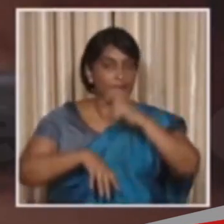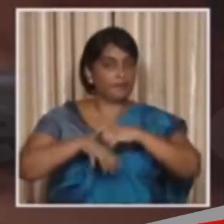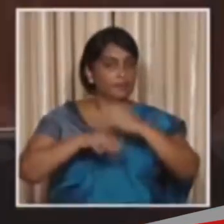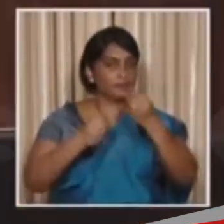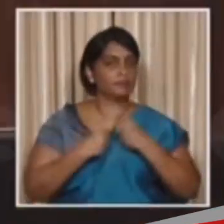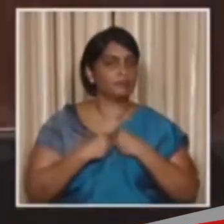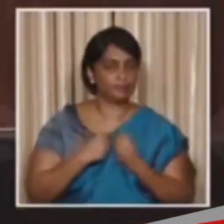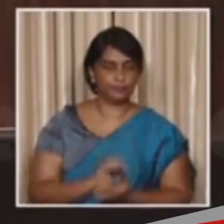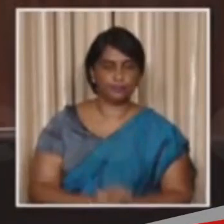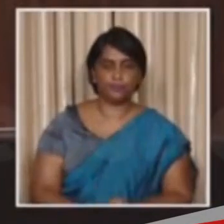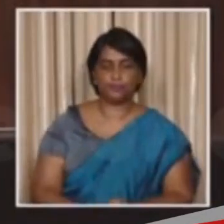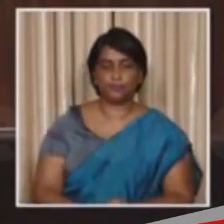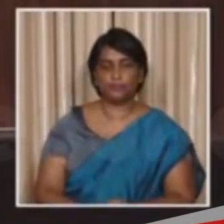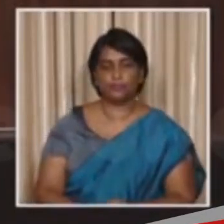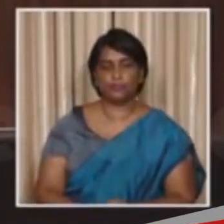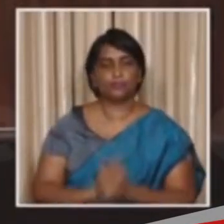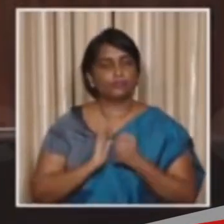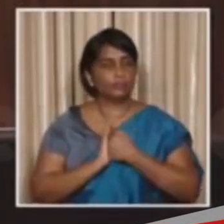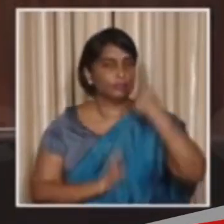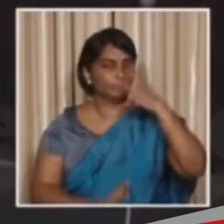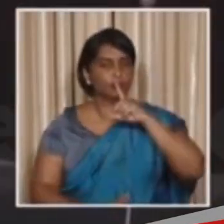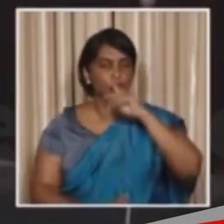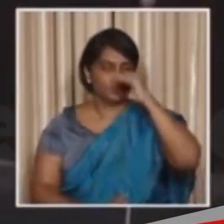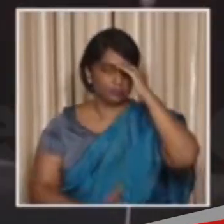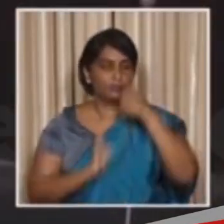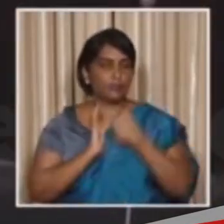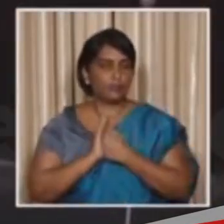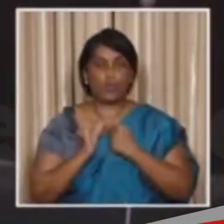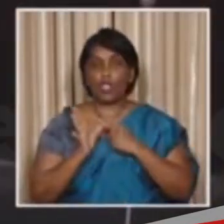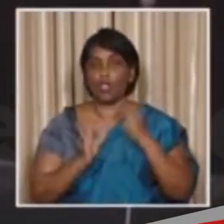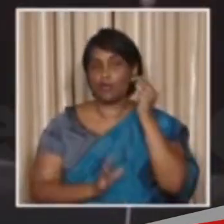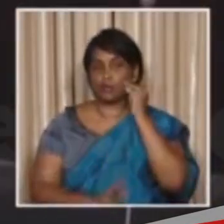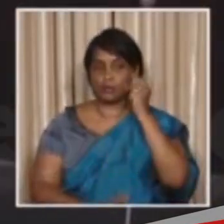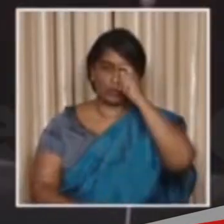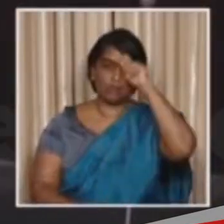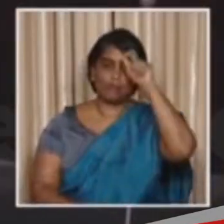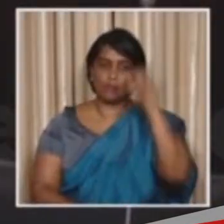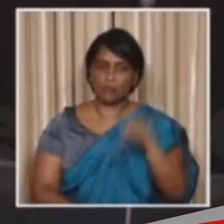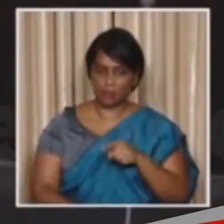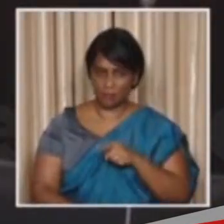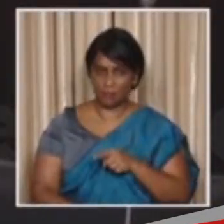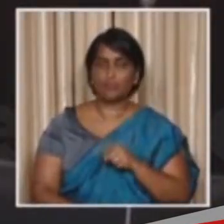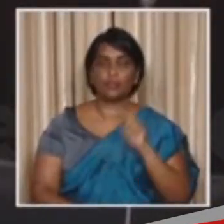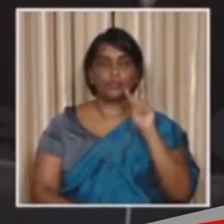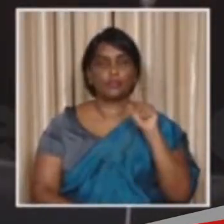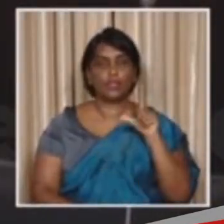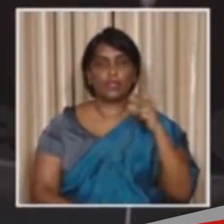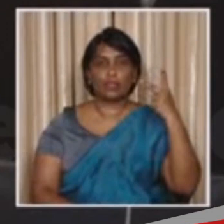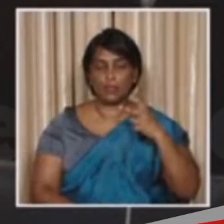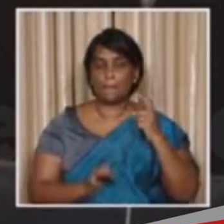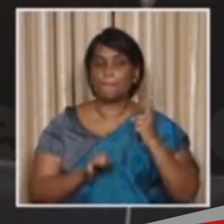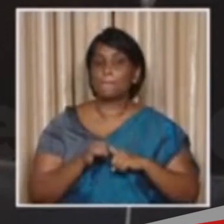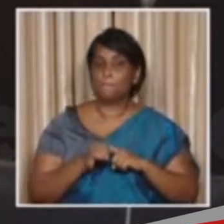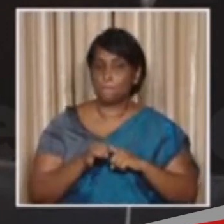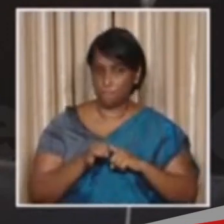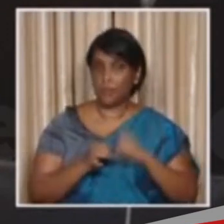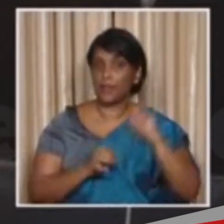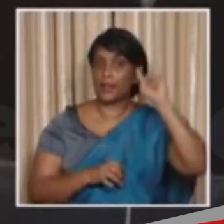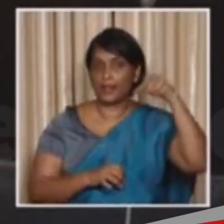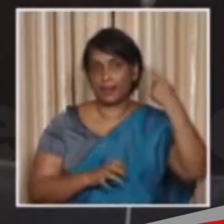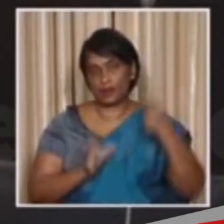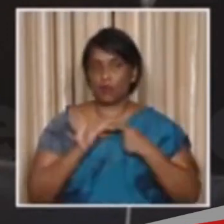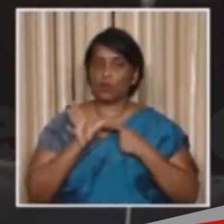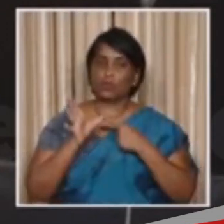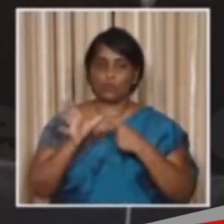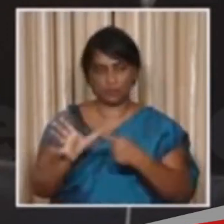දුන්නාට. බොහොම ස්තුතියි ඔබතුමාට. ගරු නියෝජ්‍ය කතානායකතුමනි ගරු අනුසානායක මැතිතුමාගේ 27-2 අද දින ප්‍රශ්නයට හෙට දිනේදී